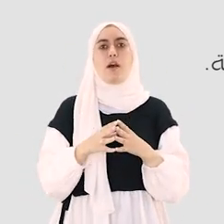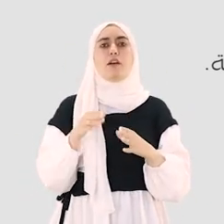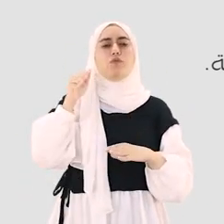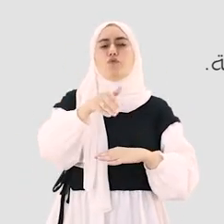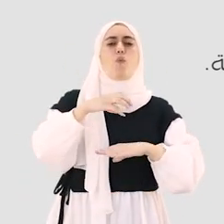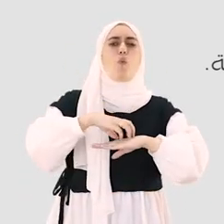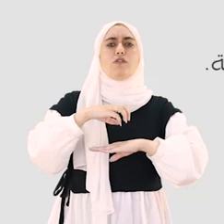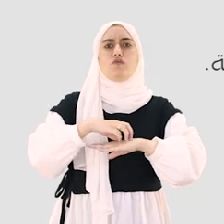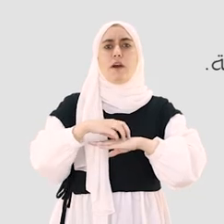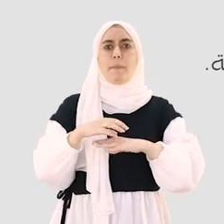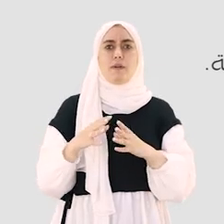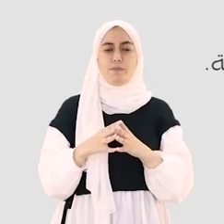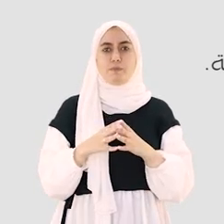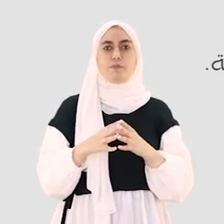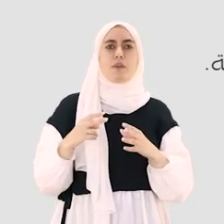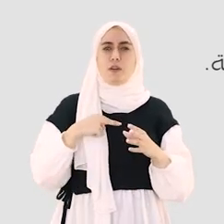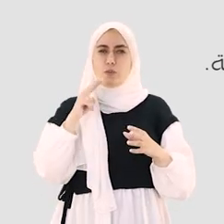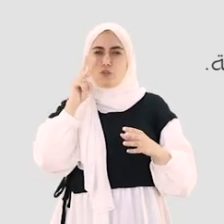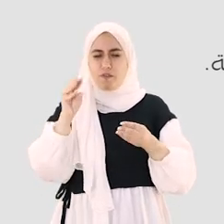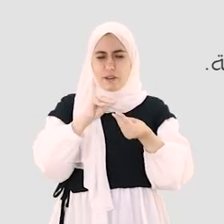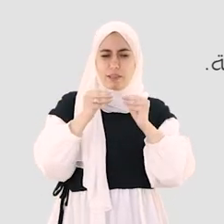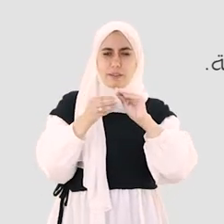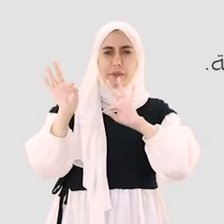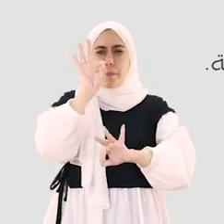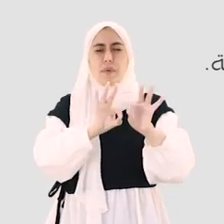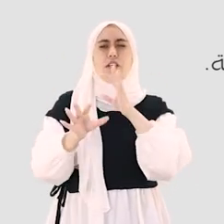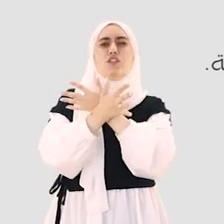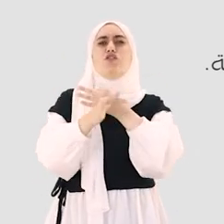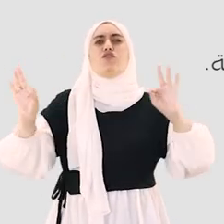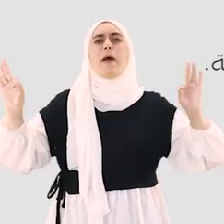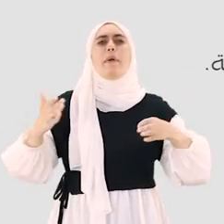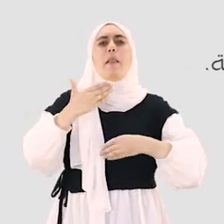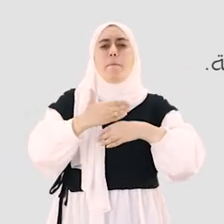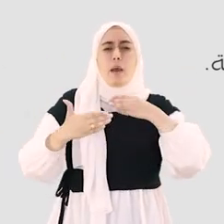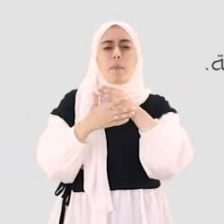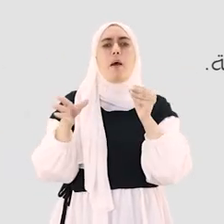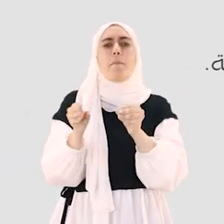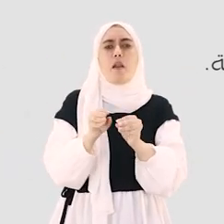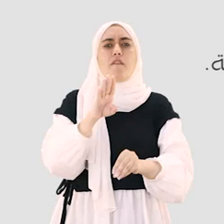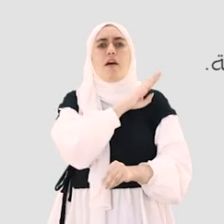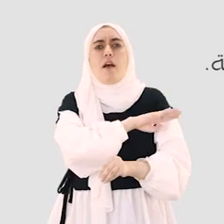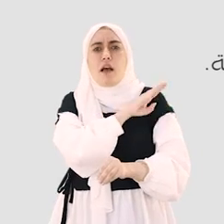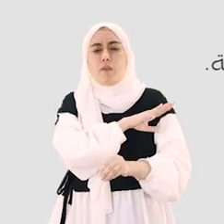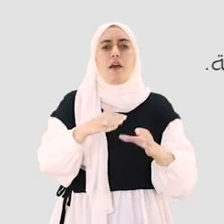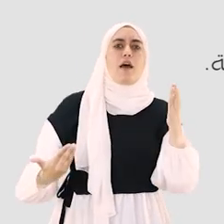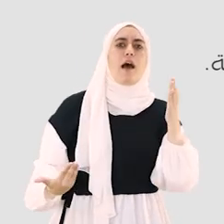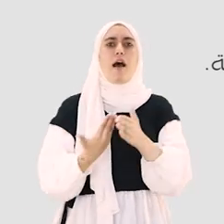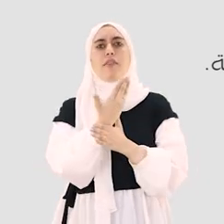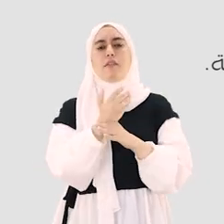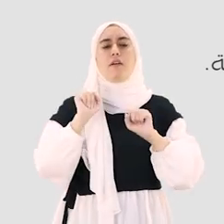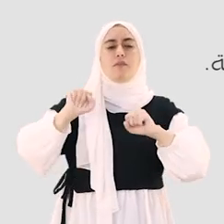للاشخاص ذوي الاعاقه في الجامعه مراعاه التصميم الشامل للمباني والمرافق والخدمات